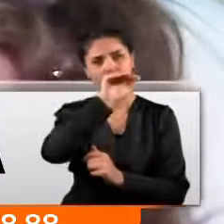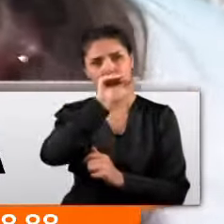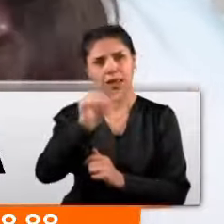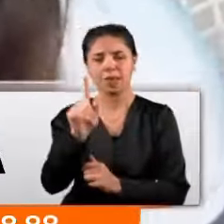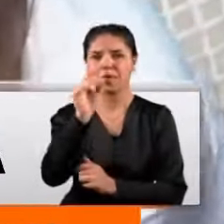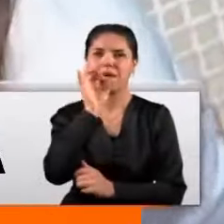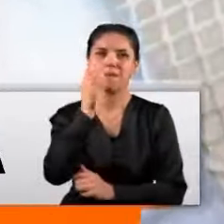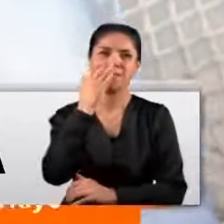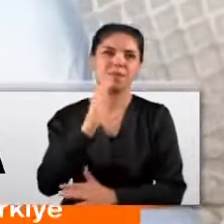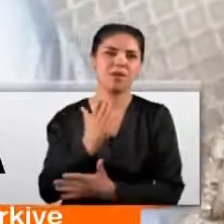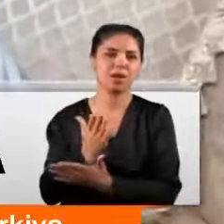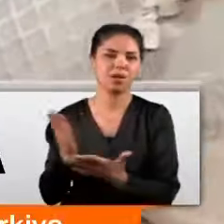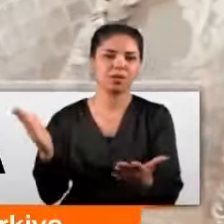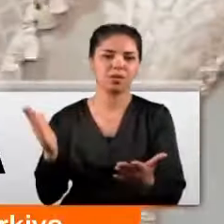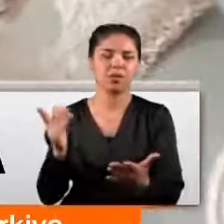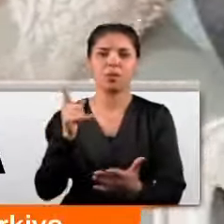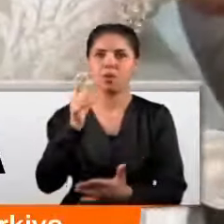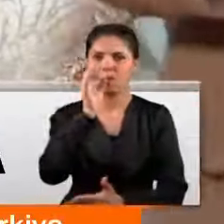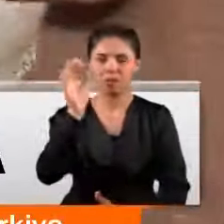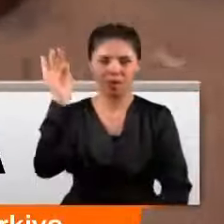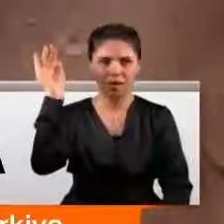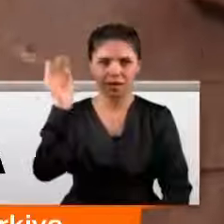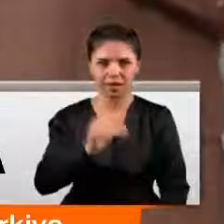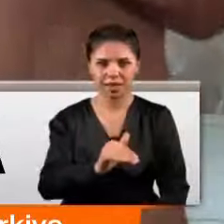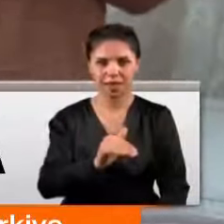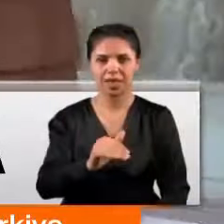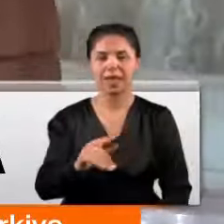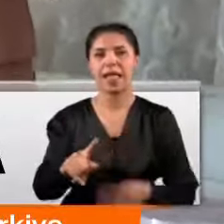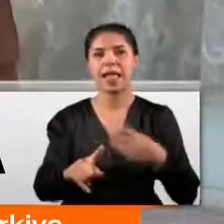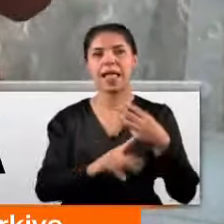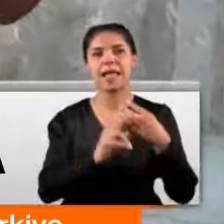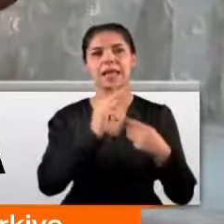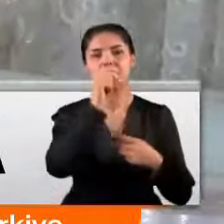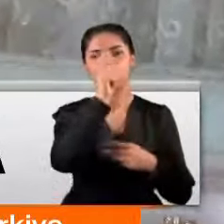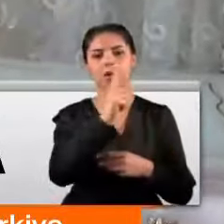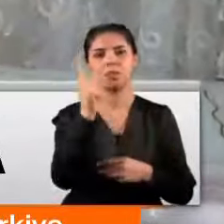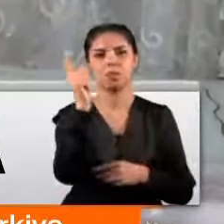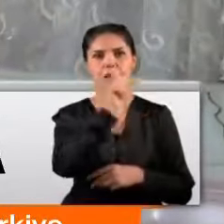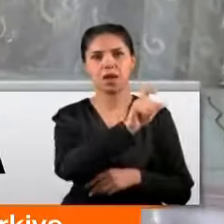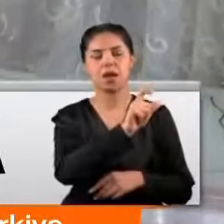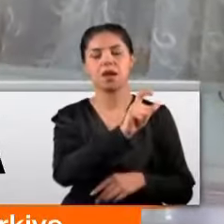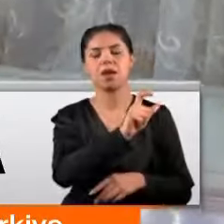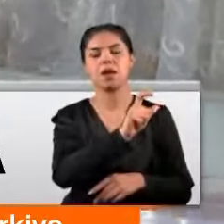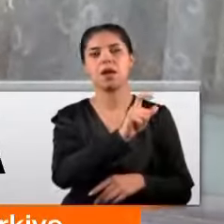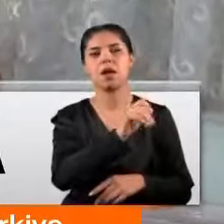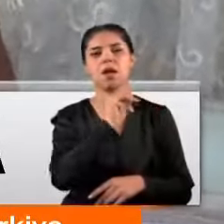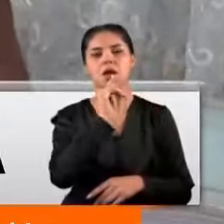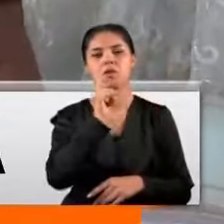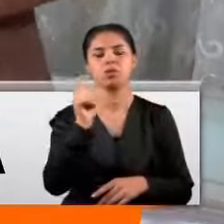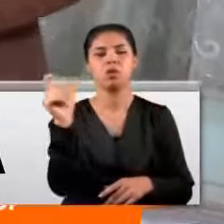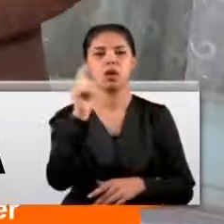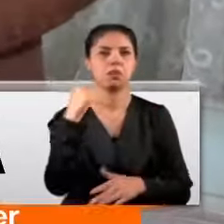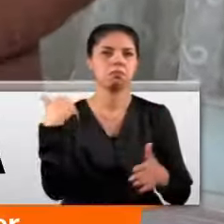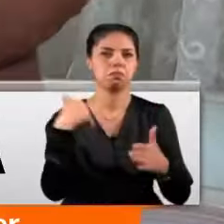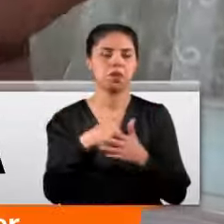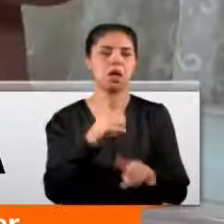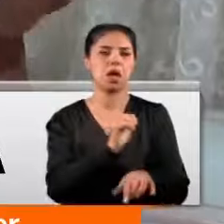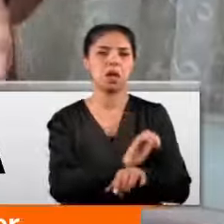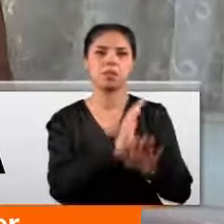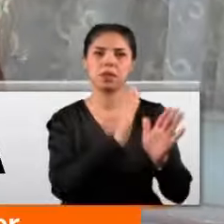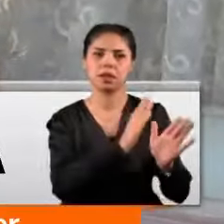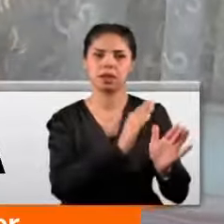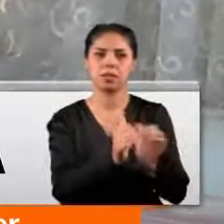bir haber beklediler ve o haber geldi. Eylem Tok en az bir ay daha yani Ağustos ayına kadar içeride bulunacak